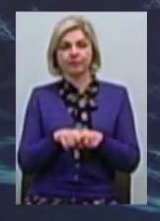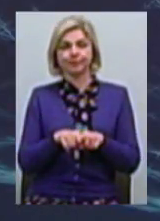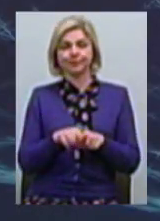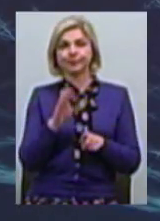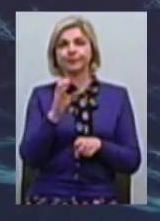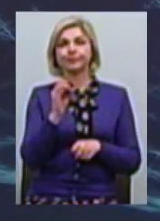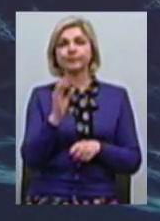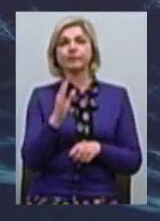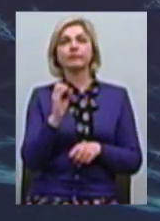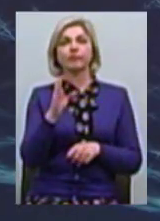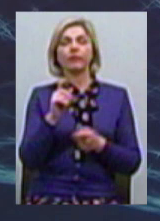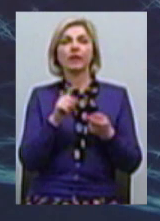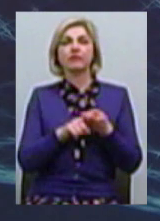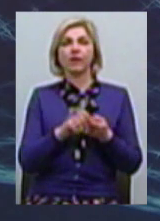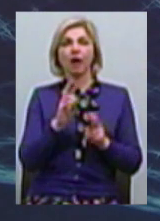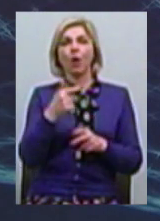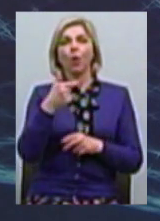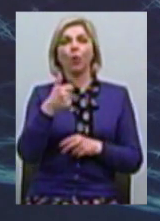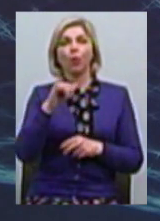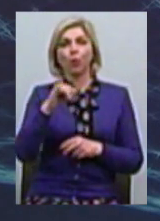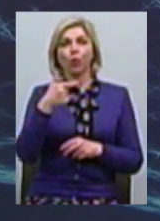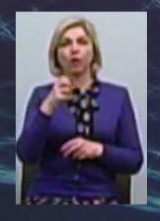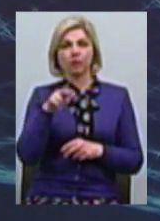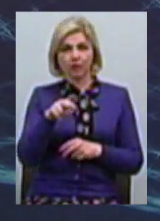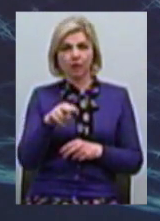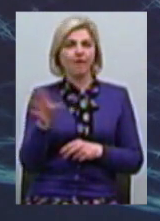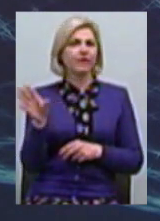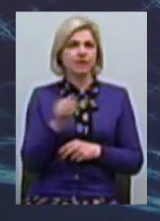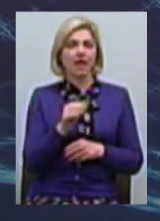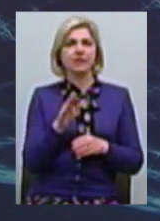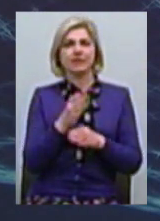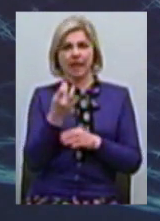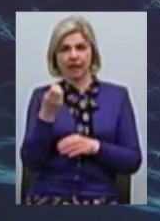сервисов, связанных, допустим, как Google, вся серия, да, там карты,